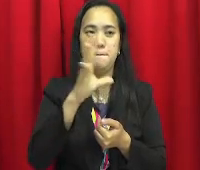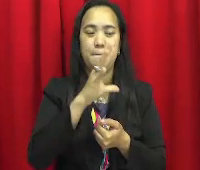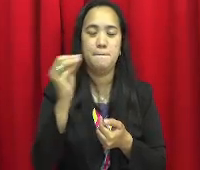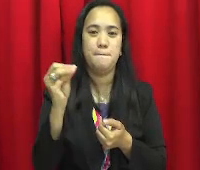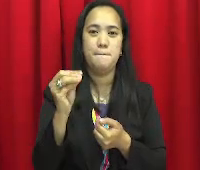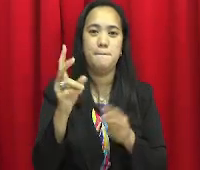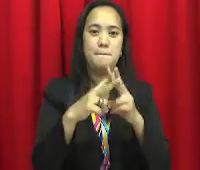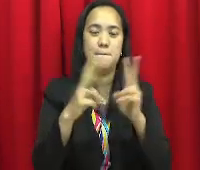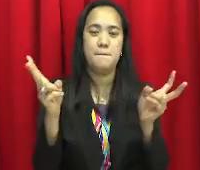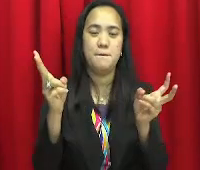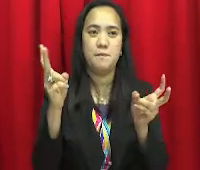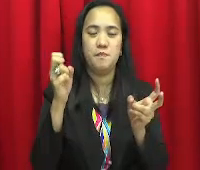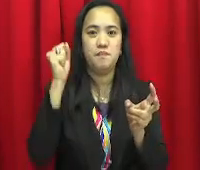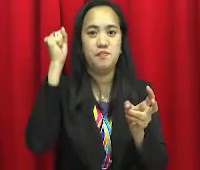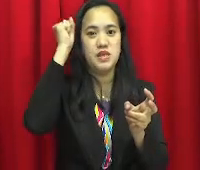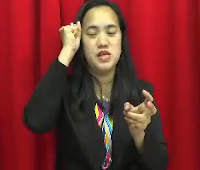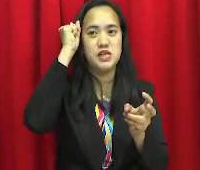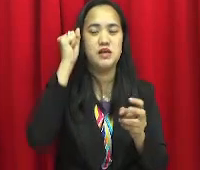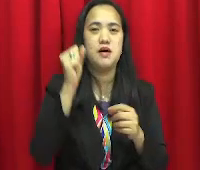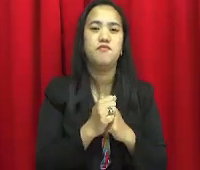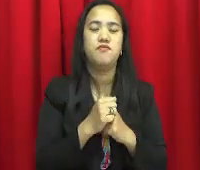Willie. Very smart yan pagdating dyan, sabi ni Roy